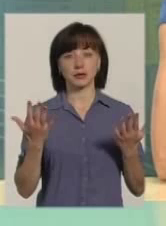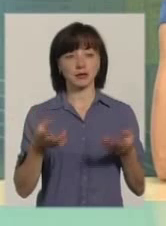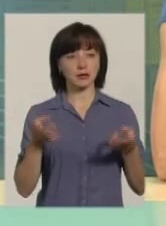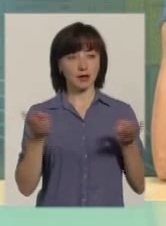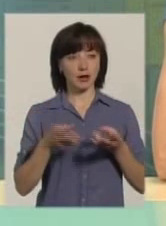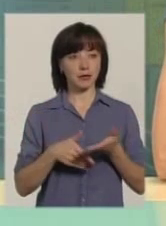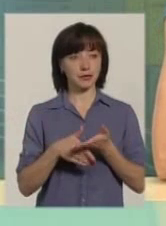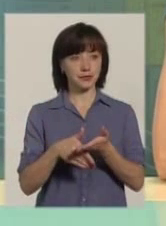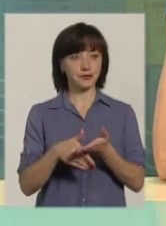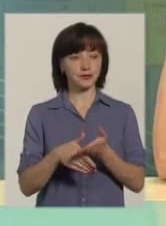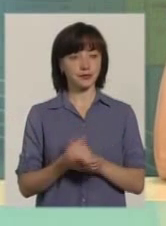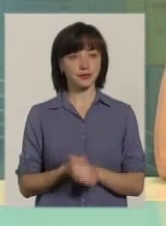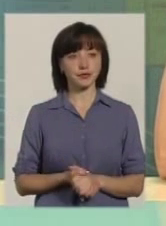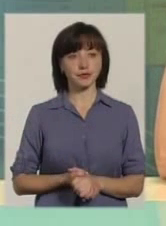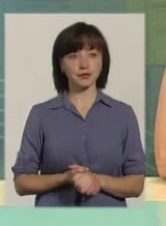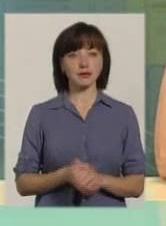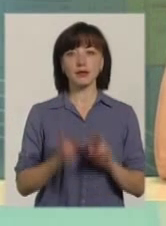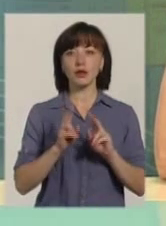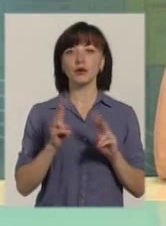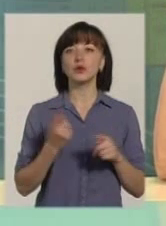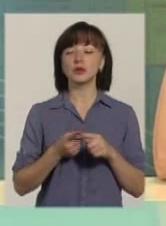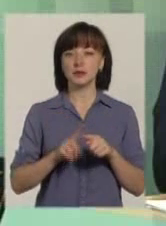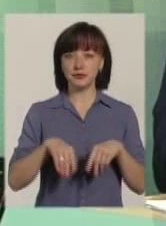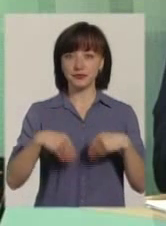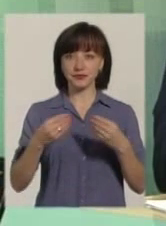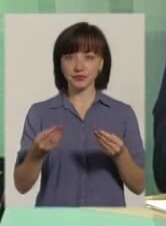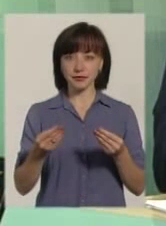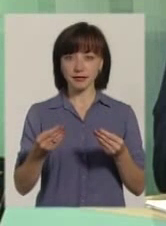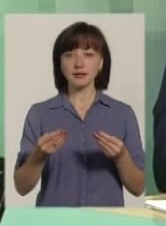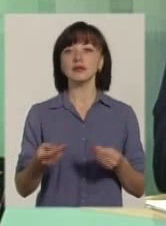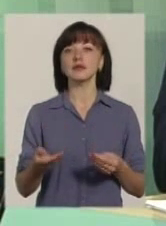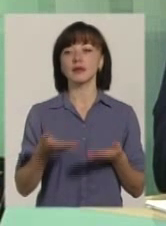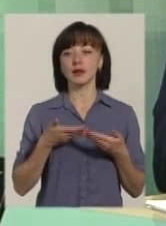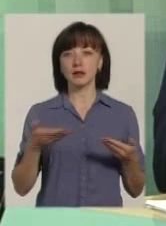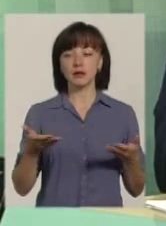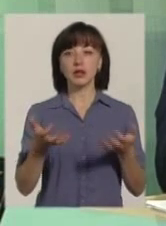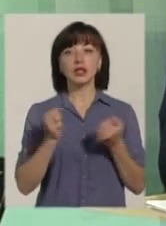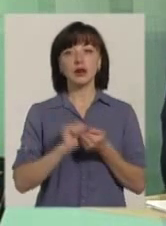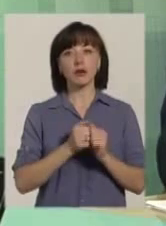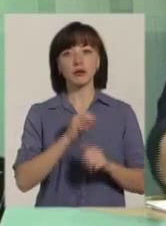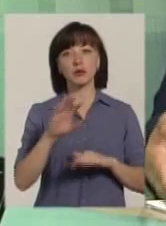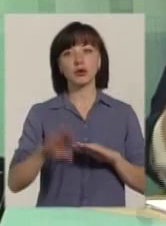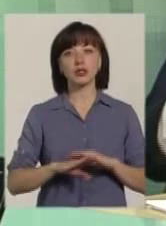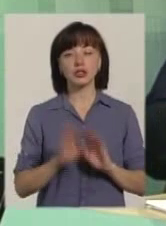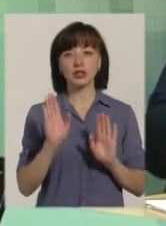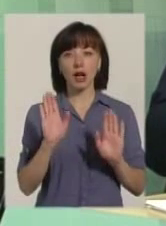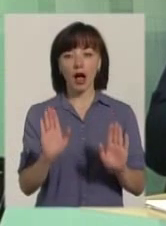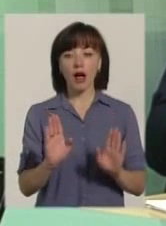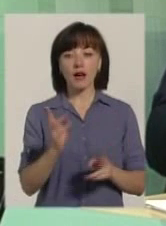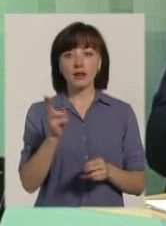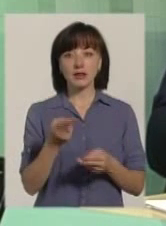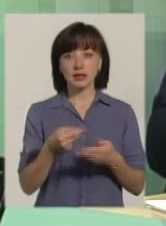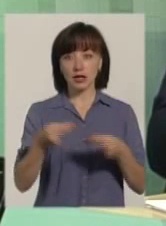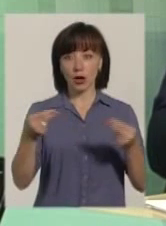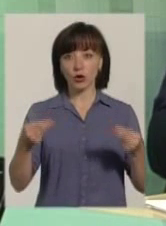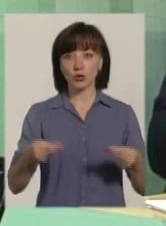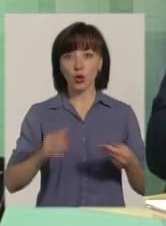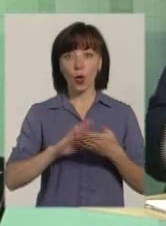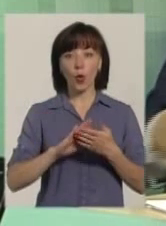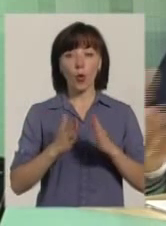пожежа горить і треба гасити. Хто це надасть? Вони кажуть, ми одержимо це в Кам'янці-Подільському. Чекайте, ви заключіть